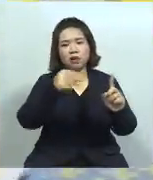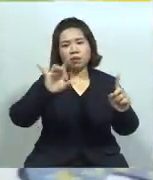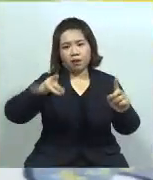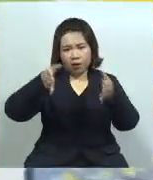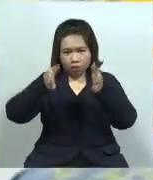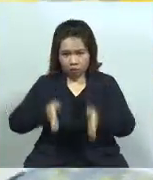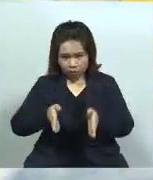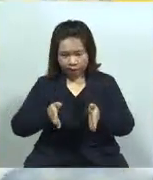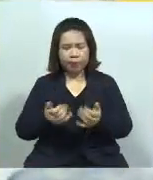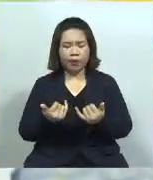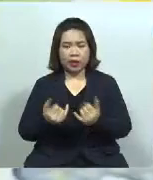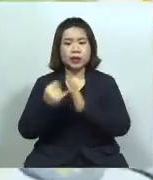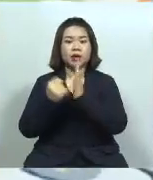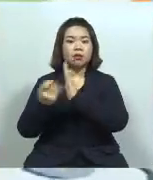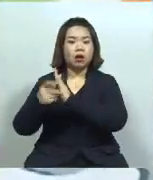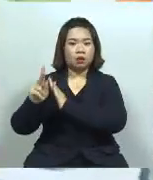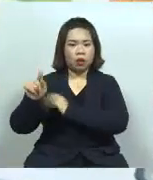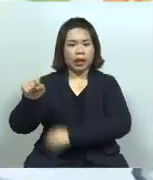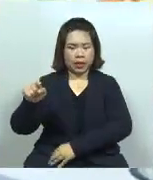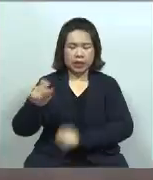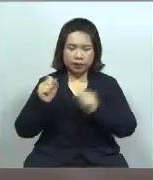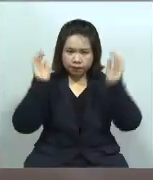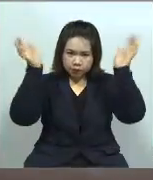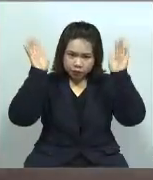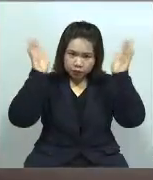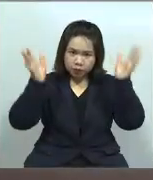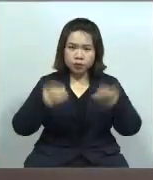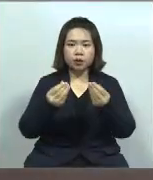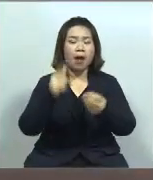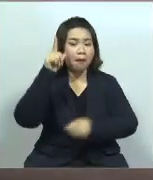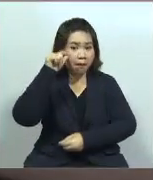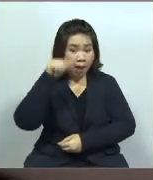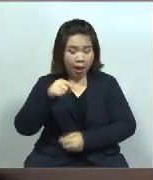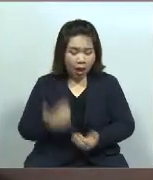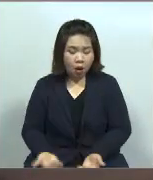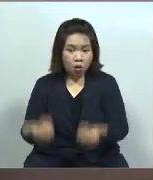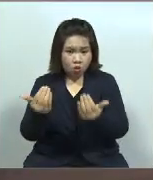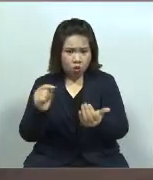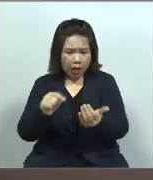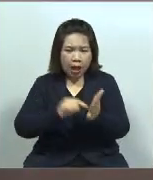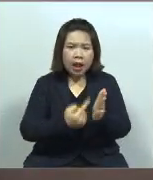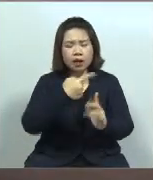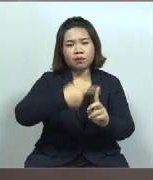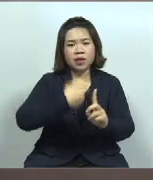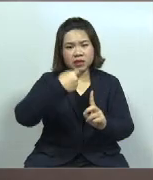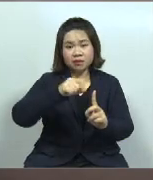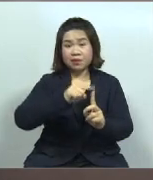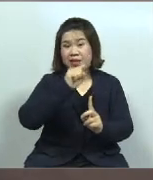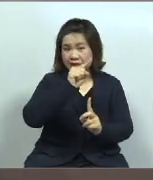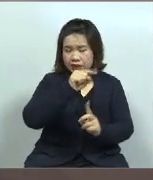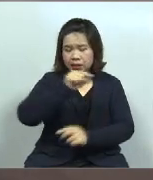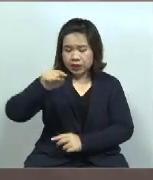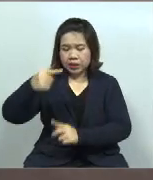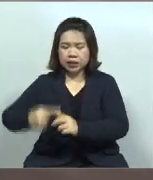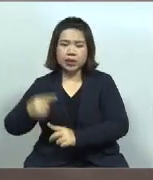ายและขณะนี้จังหวัดขอนแก่นก็ได้เร่งประชาสัมพันธ์ให้คุณแม่ที่มีลูกที่เกิดตั้งแต่วันที่1ตุลาคมถึงวันที่